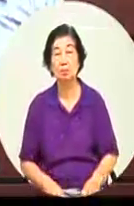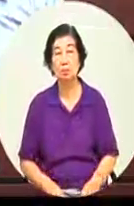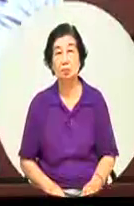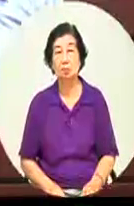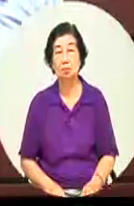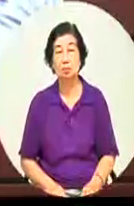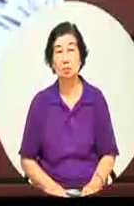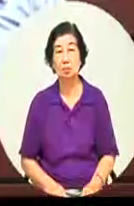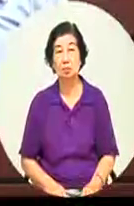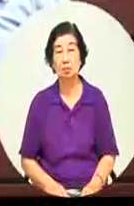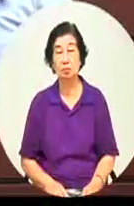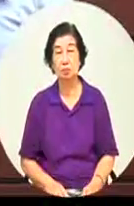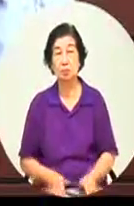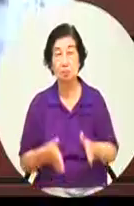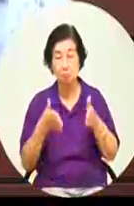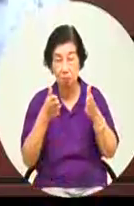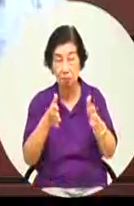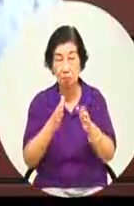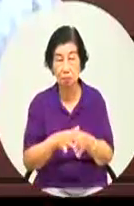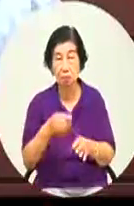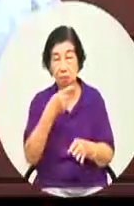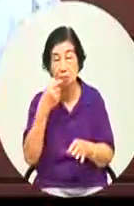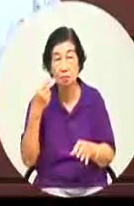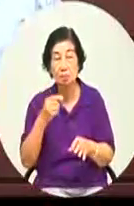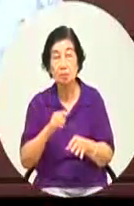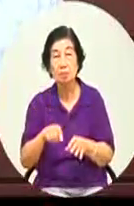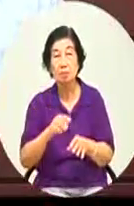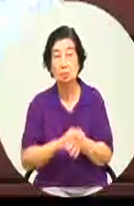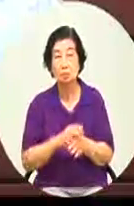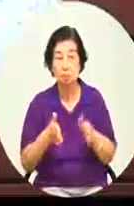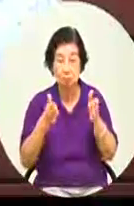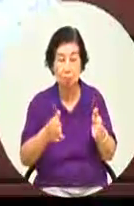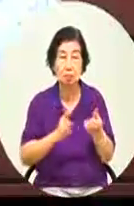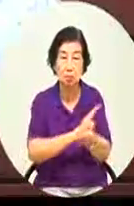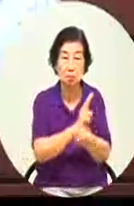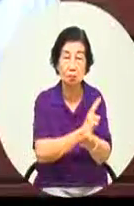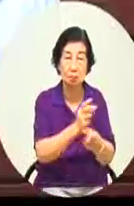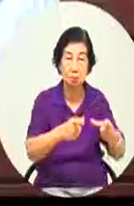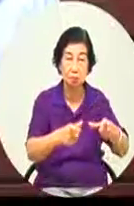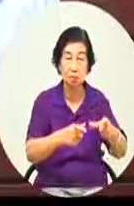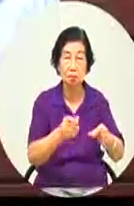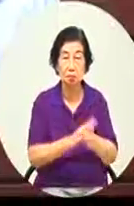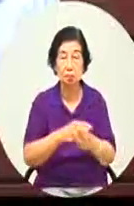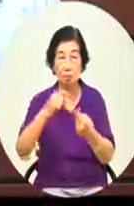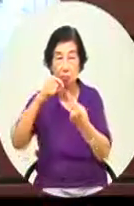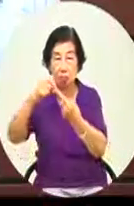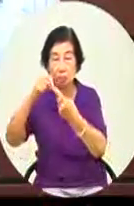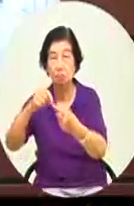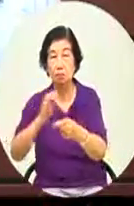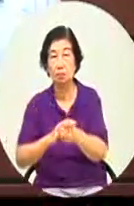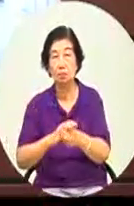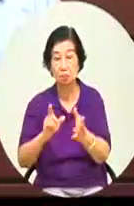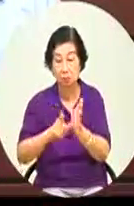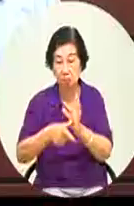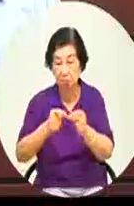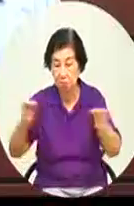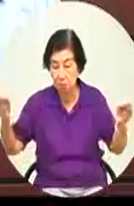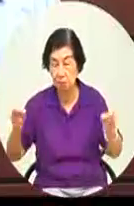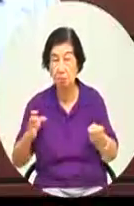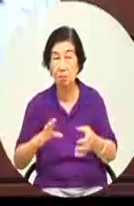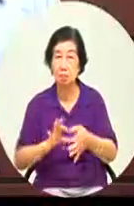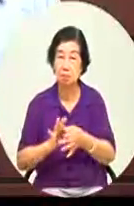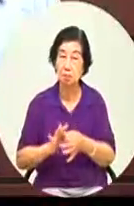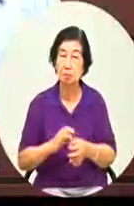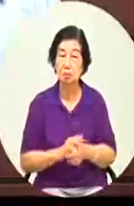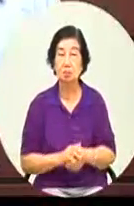哦，对红山线在林园地区所做的那公共运输服务长期的关心呐哈，也感谢